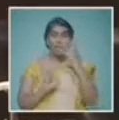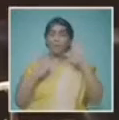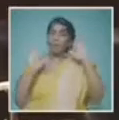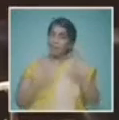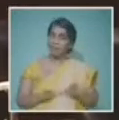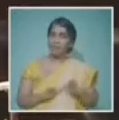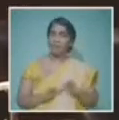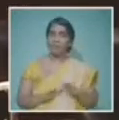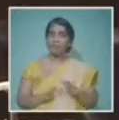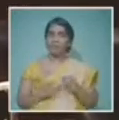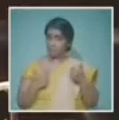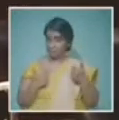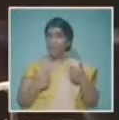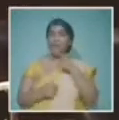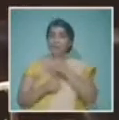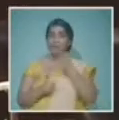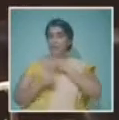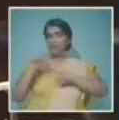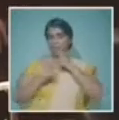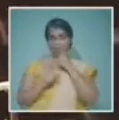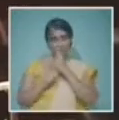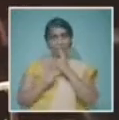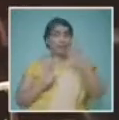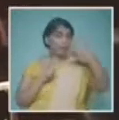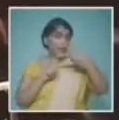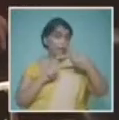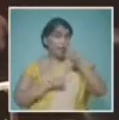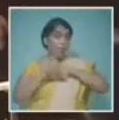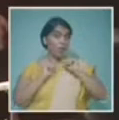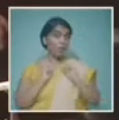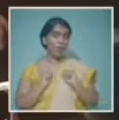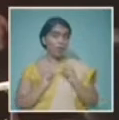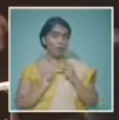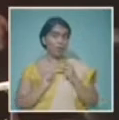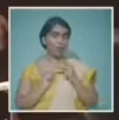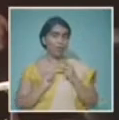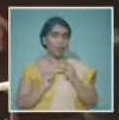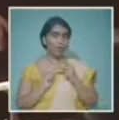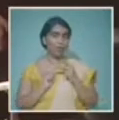ඉන්නයි. හරිද? ඒක තමයි එක සාකච්ඡාව. දෙවනි සාකච්ඡාව වෙලා තියෙන මොකද්ද නියෝජක තරයකටමනි?